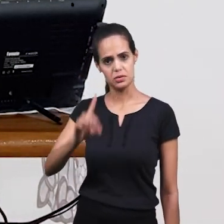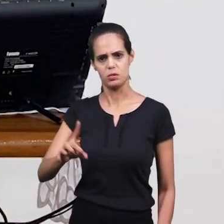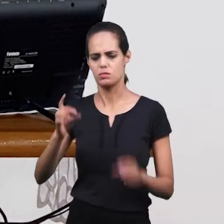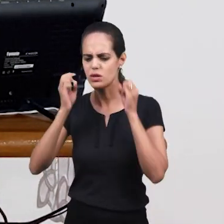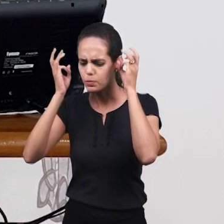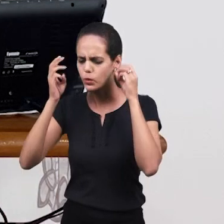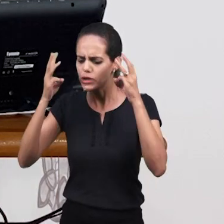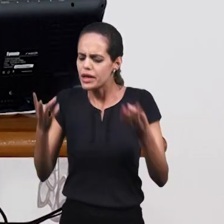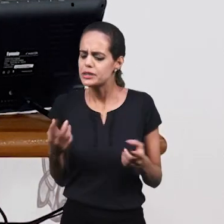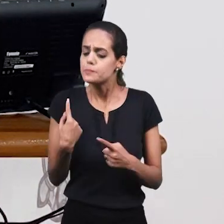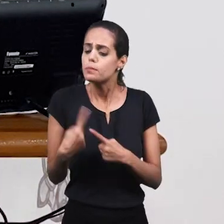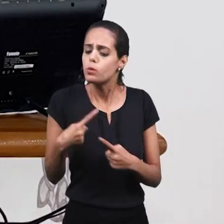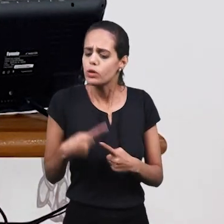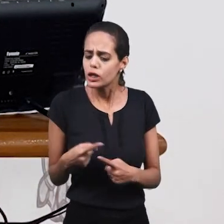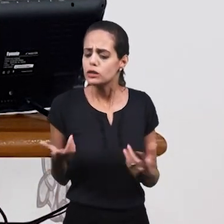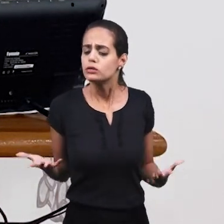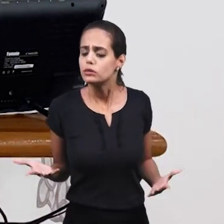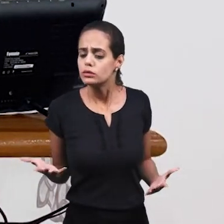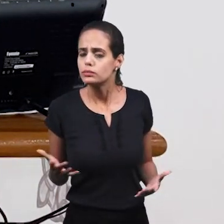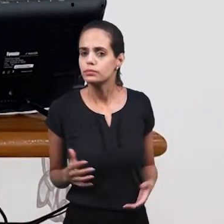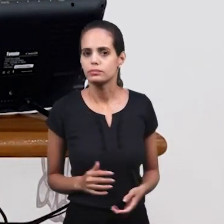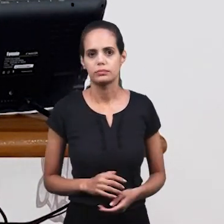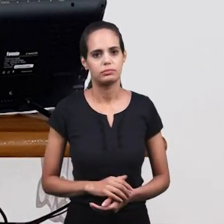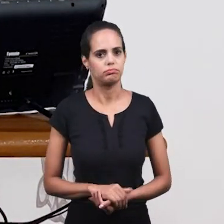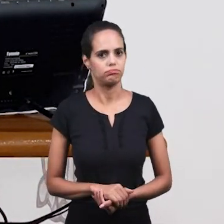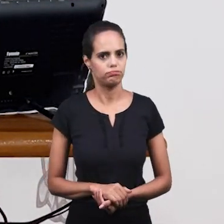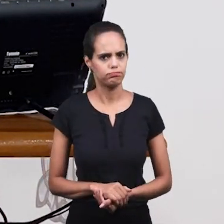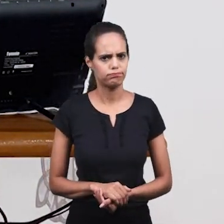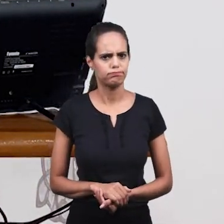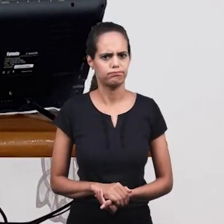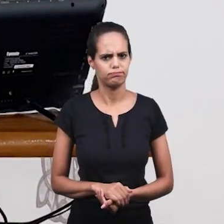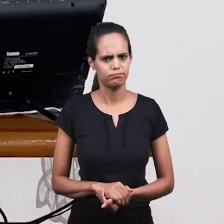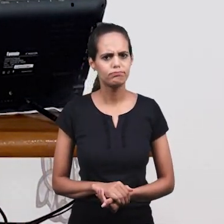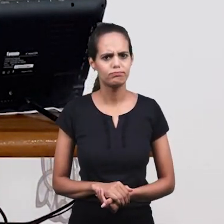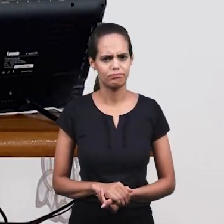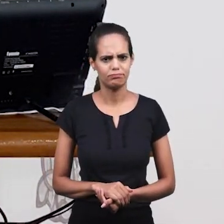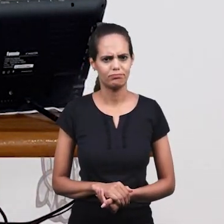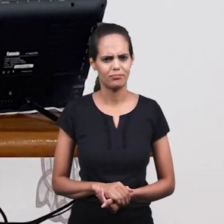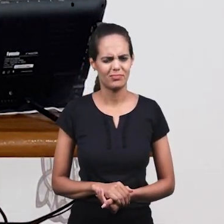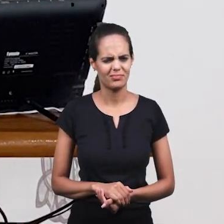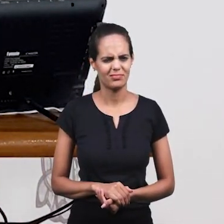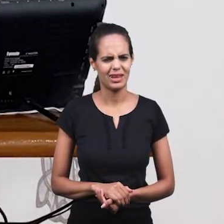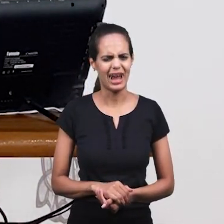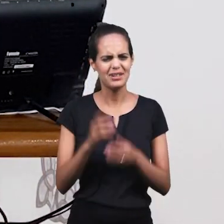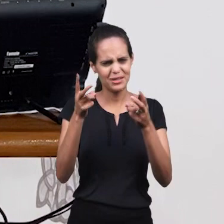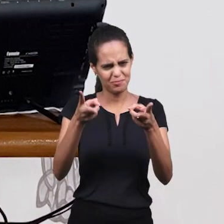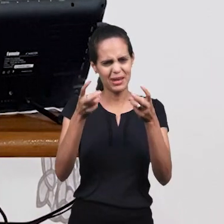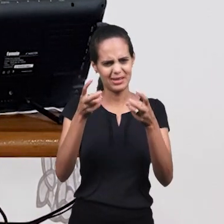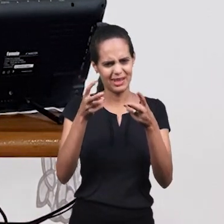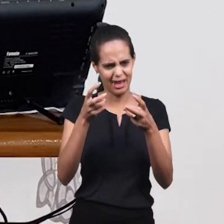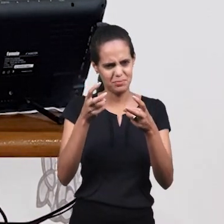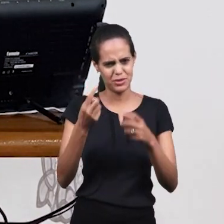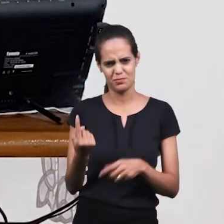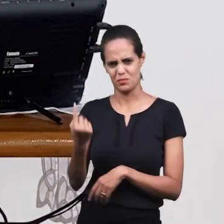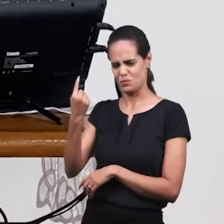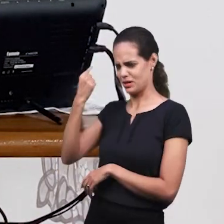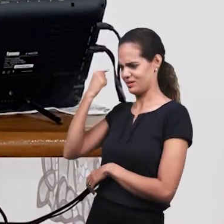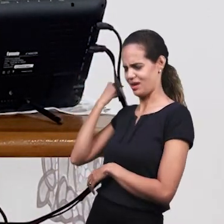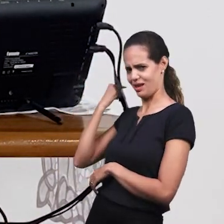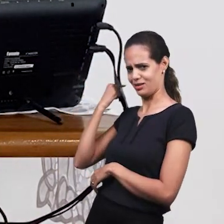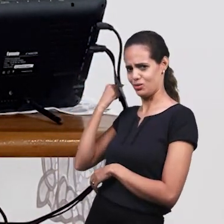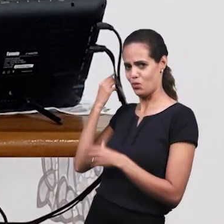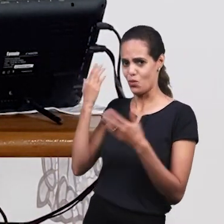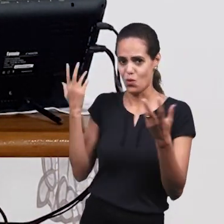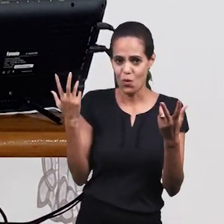nos jours, nous voyons une similitude. Parce que là, il y avait un fait historique. Aujourd'hui, nous vivons un fait